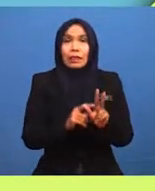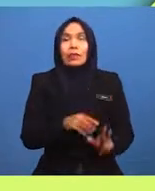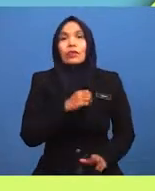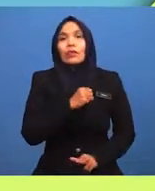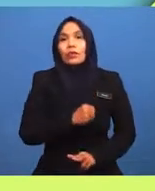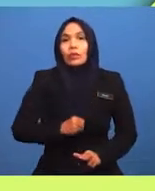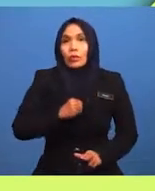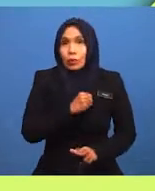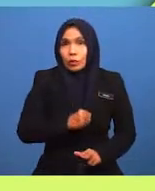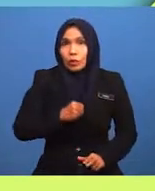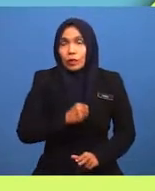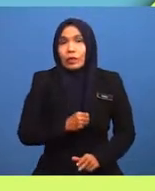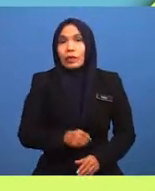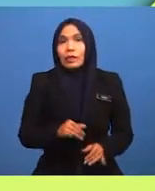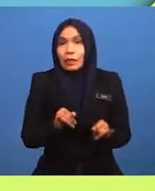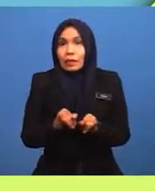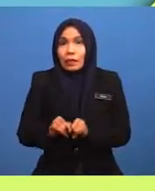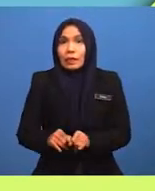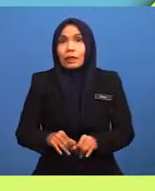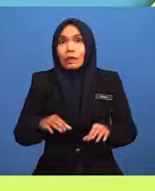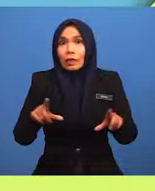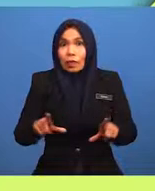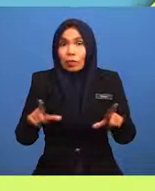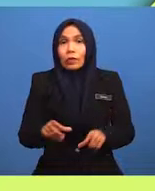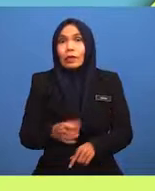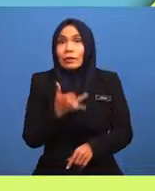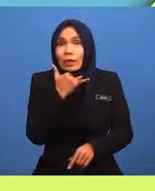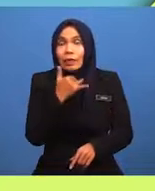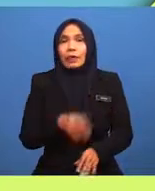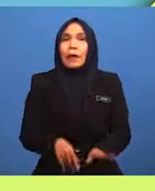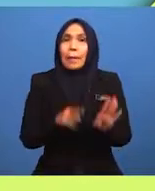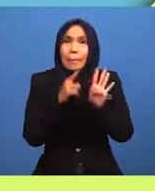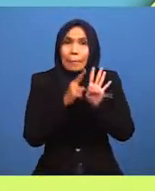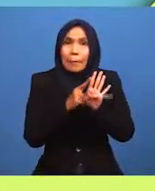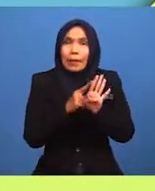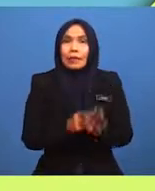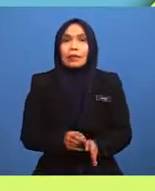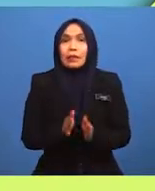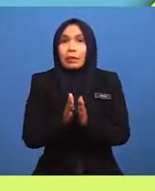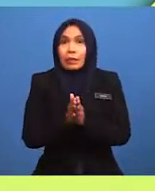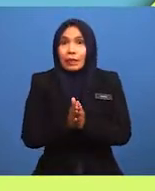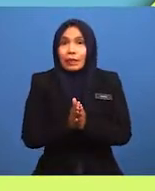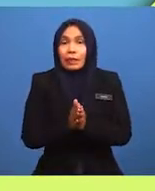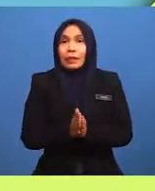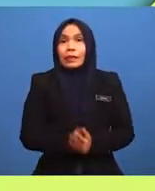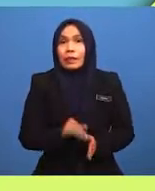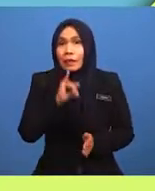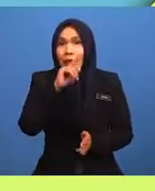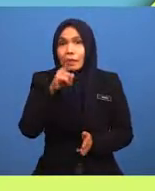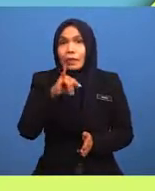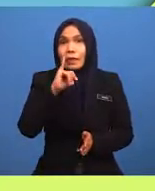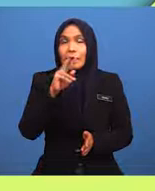melakukan kesalahan. Empat, meminta izin dari ahli keluarga